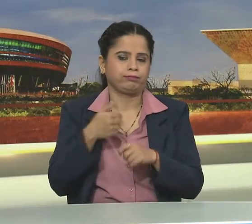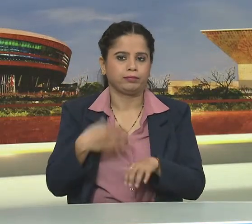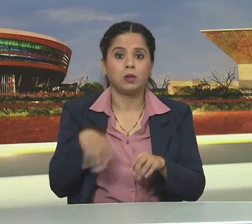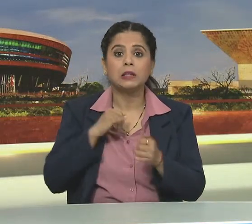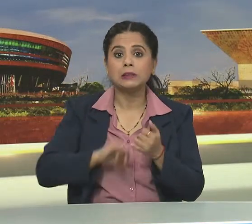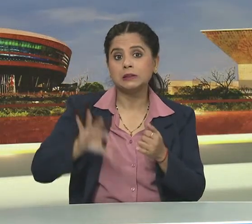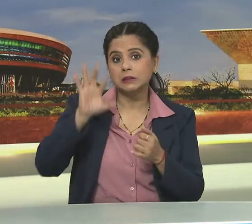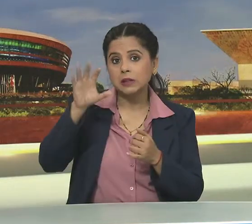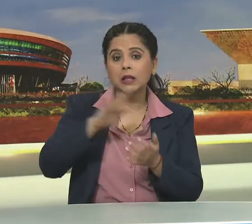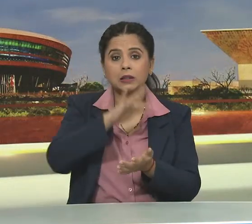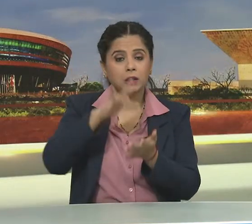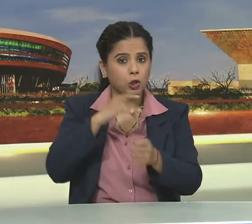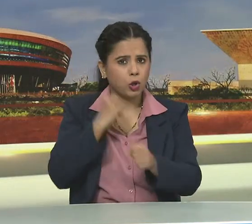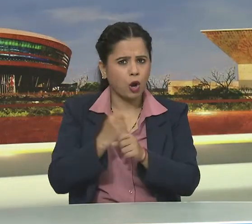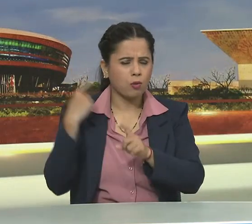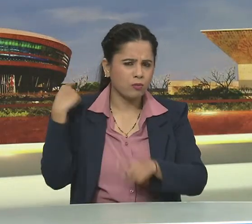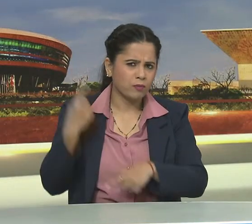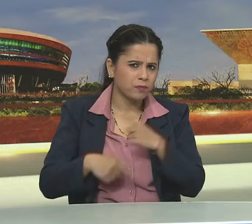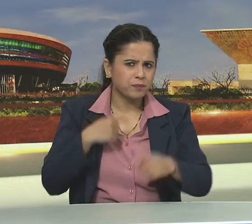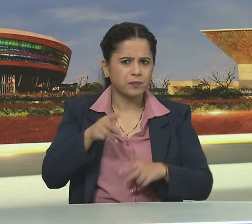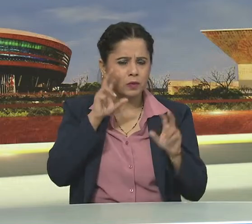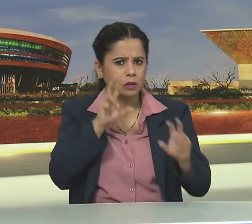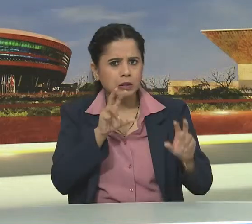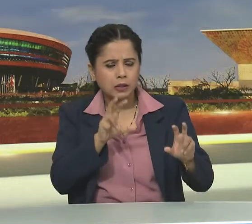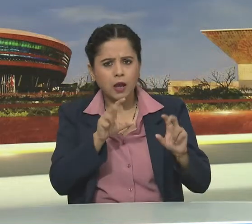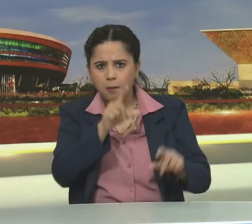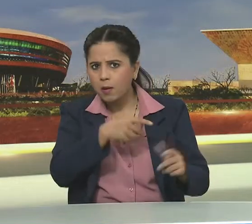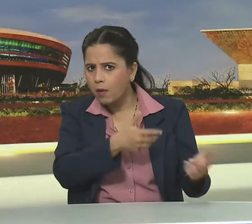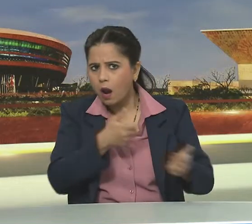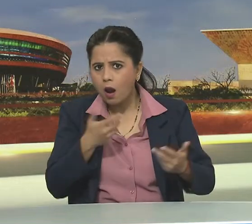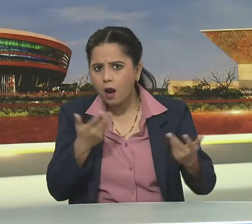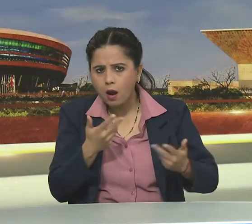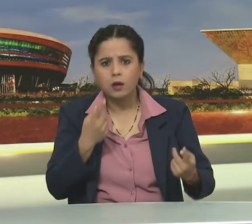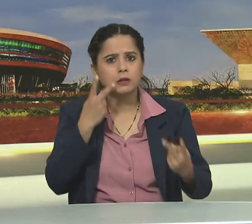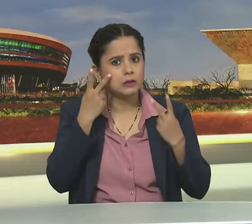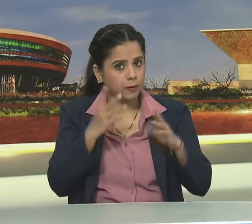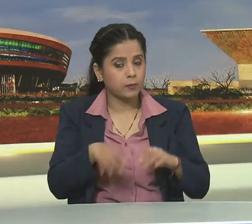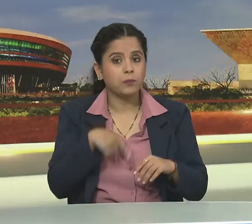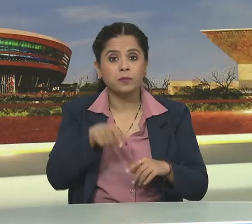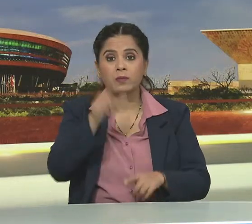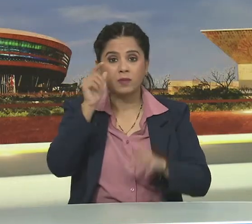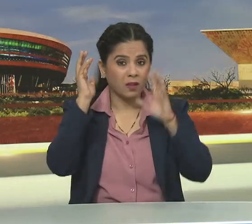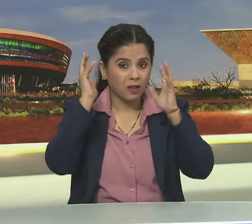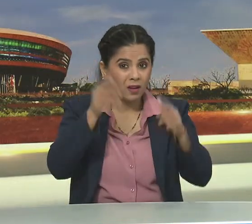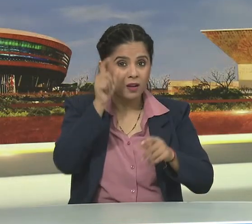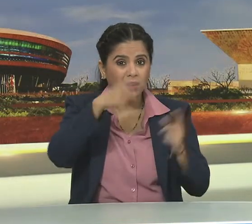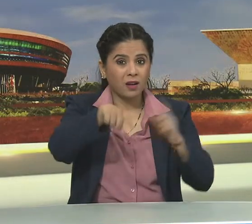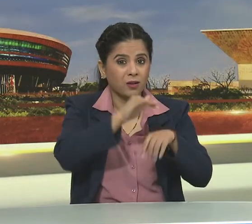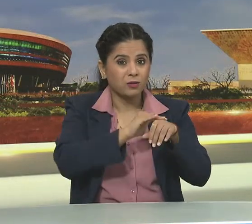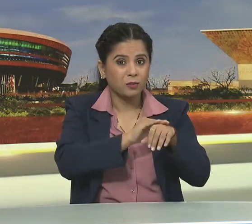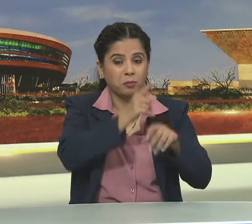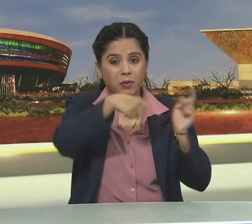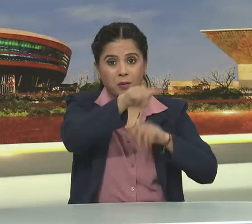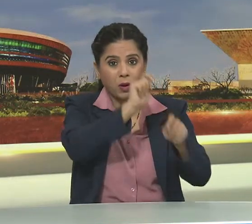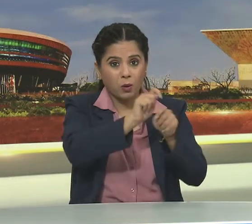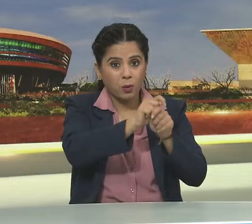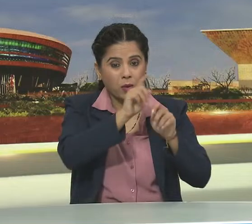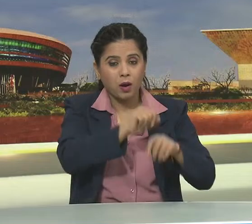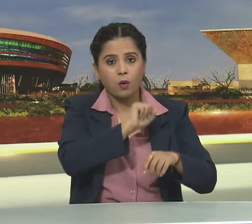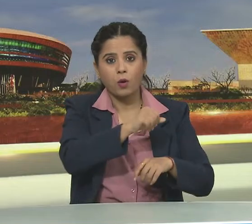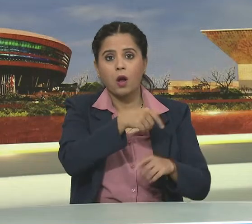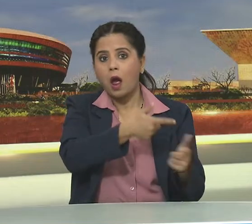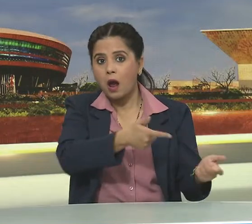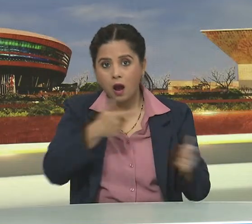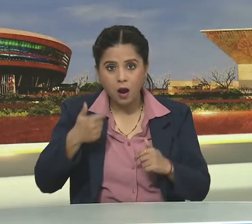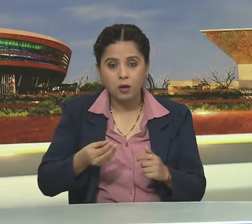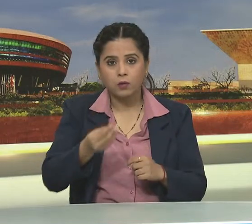सरकार लगातार बचाव अभियान पर नजर बनाए हुए हैं। वहीं मजदूरों को बाहर निकालने के साथ उनके खाने पीने